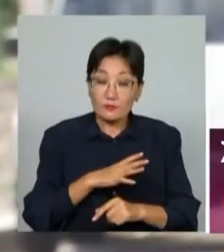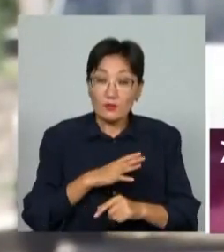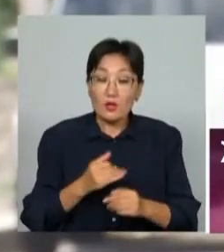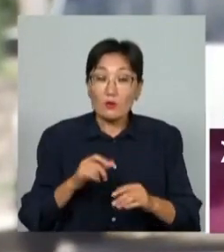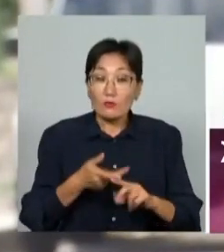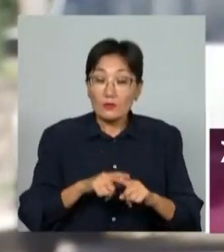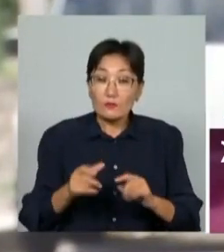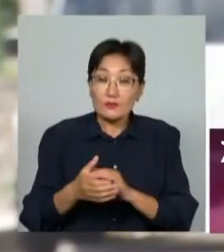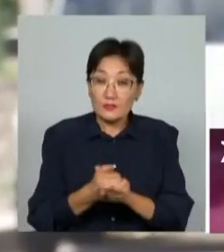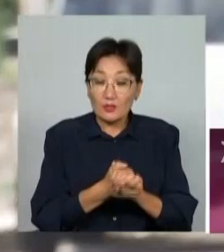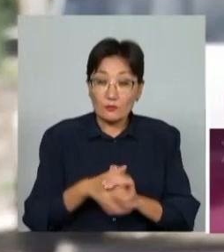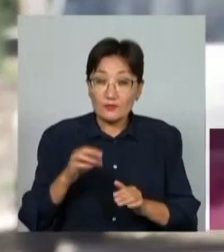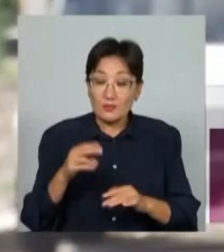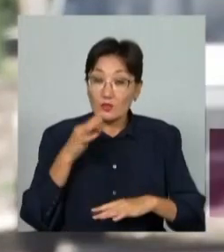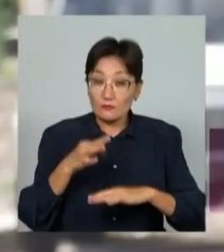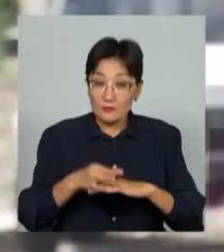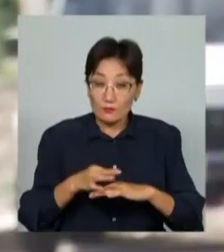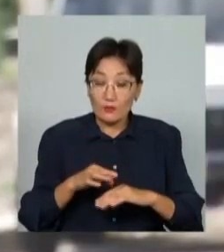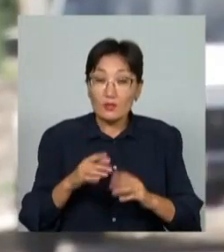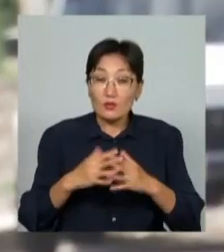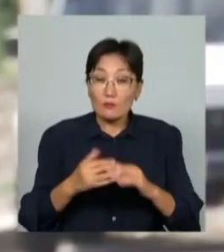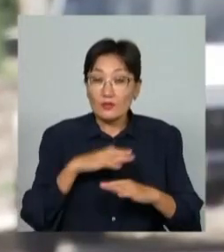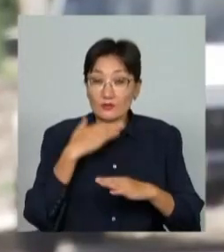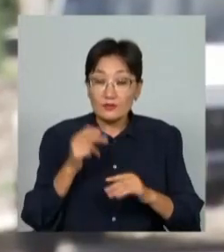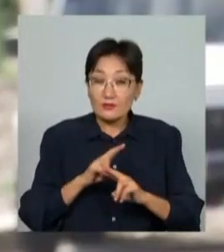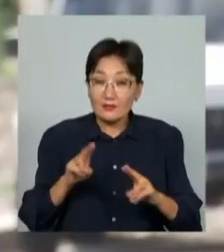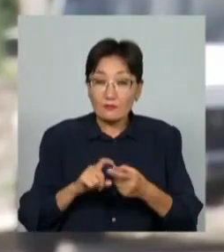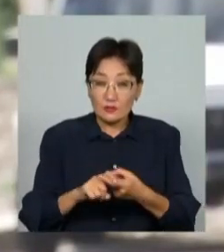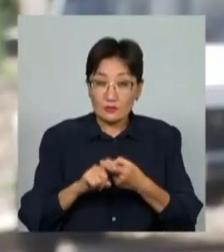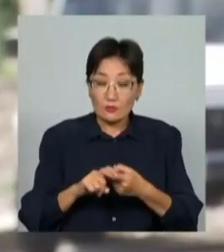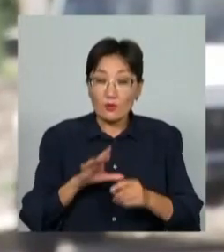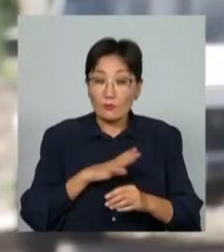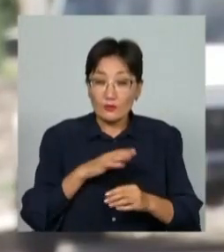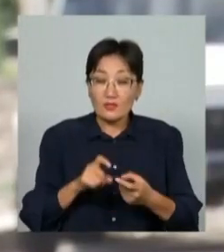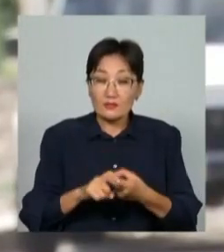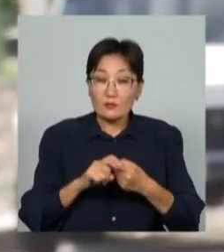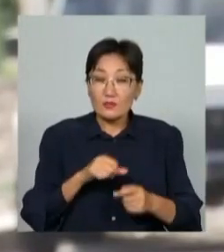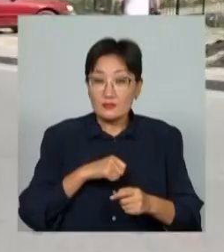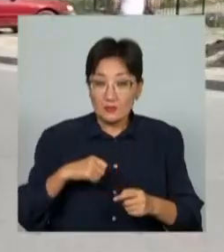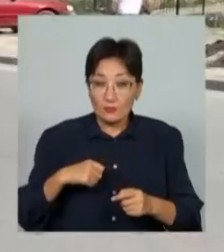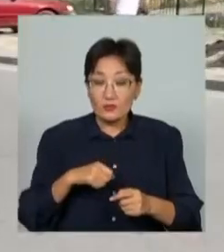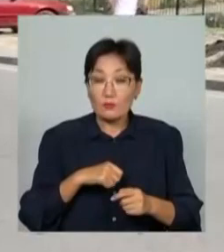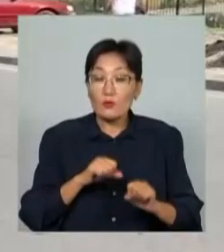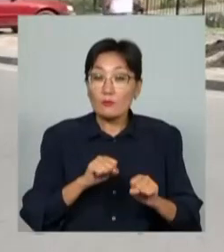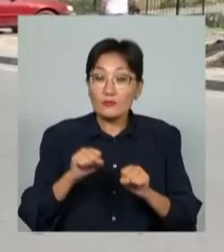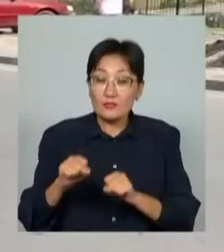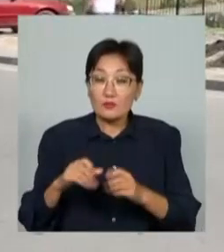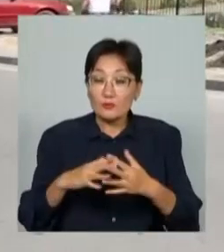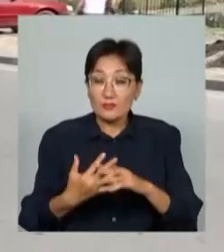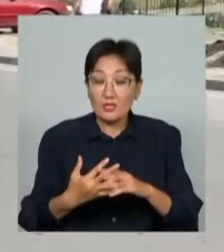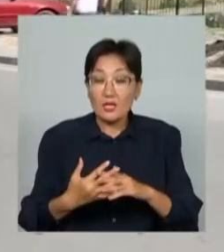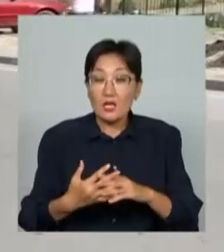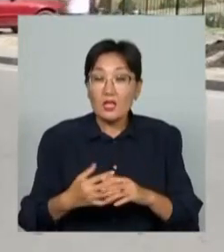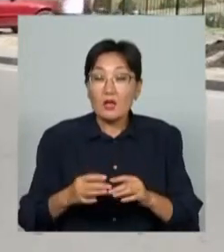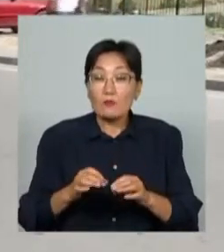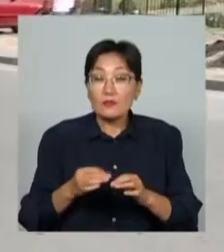Мы очень дружное и социально ответственное село. Мы не хотим никого заражать и быть зараженными». В самом защищенном селе